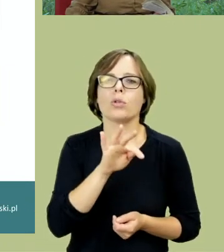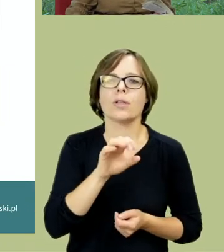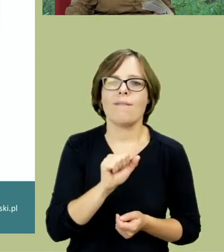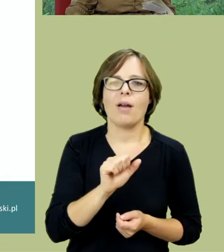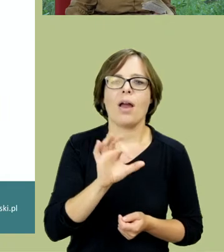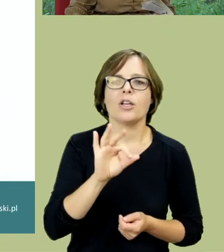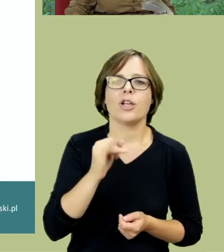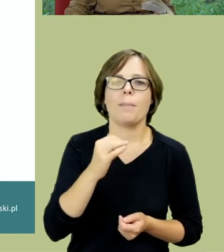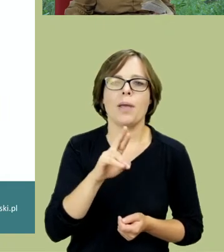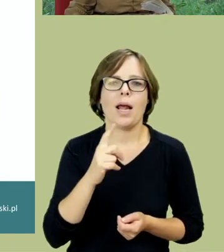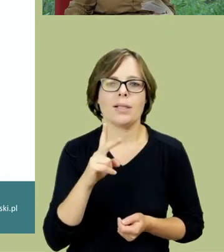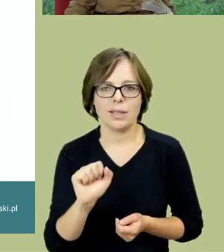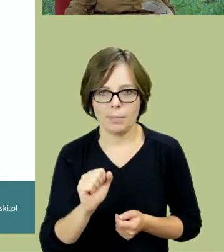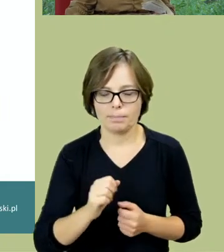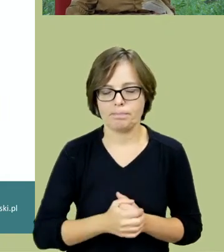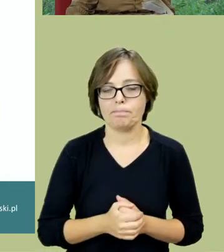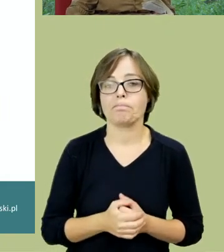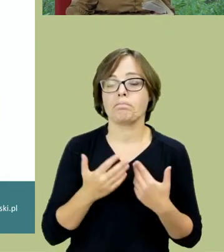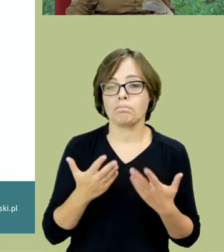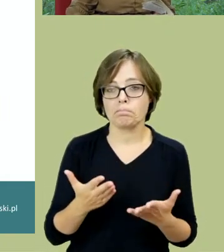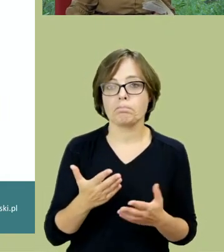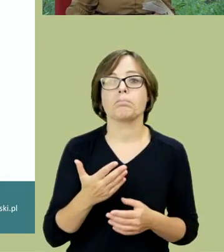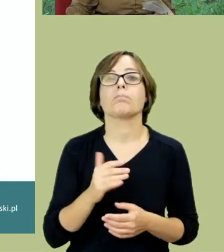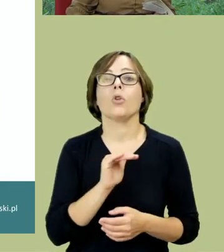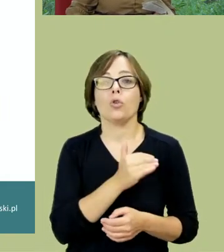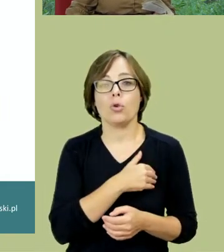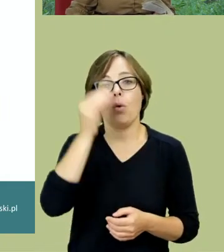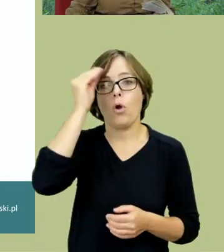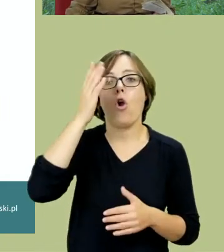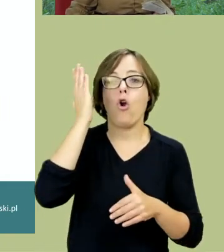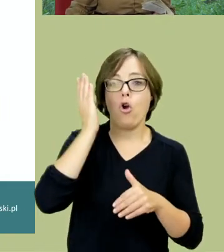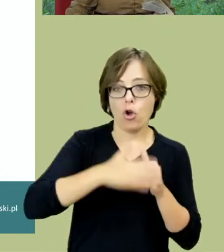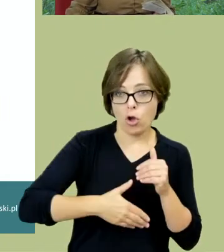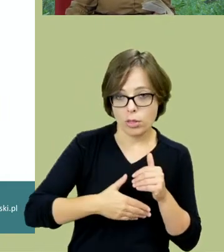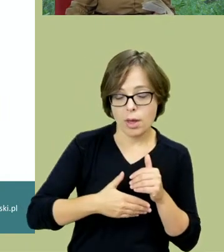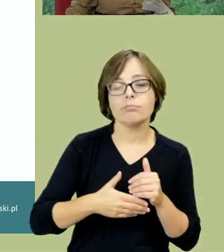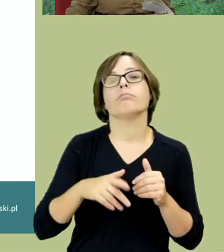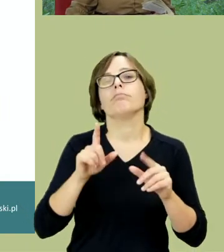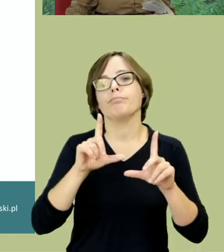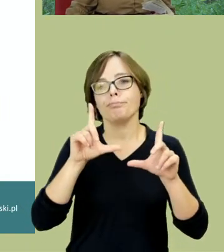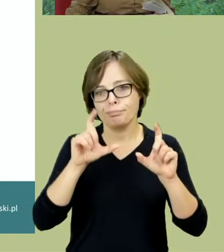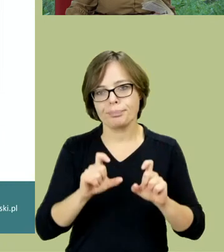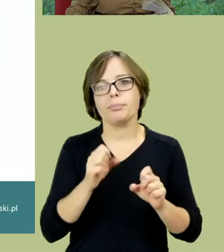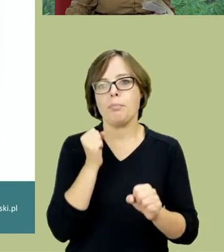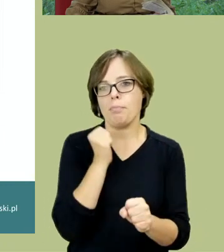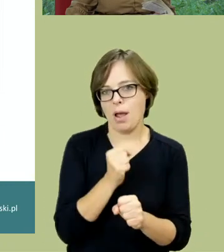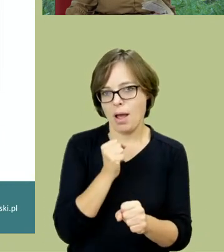Siemirackiej. Po zakończeniu nauki rozpoczęła pracę